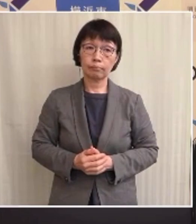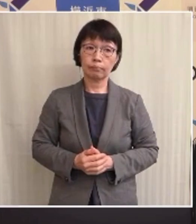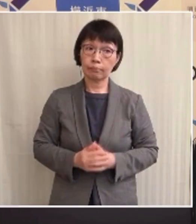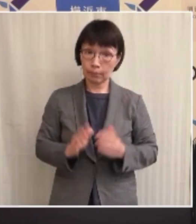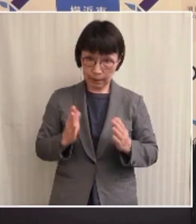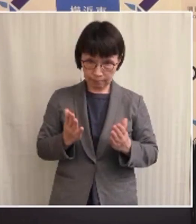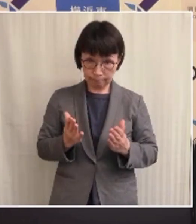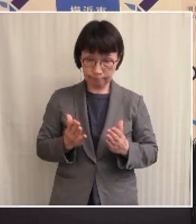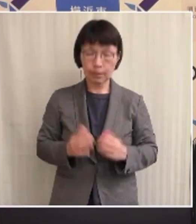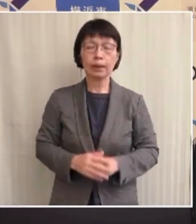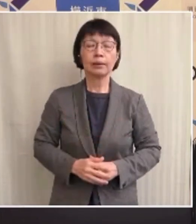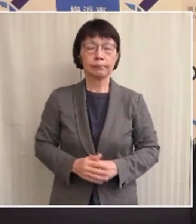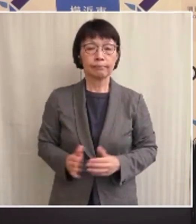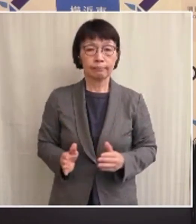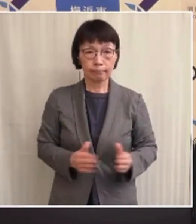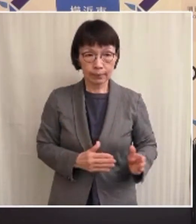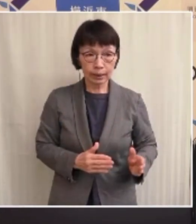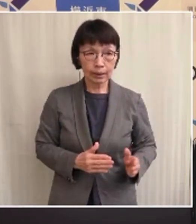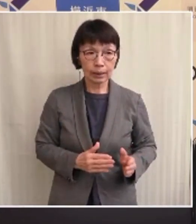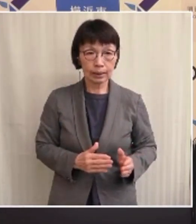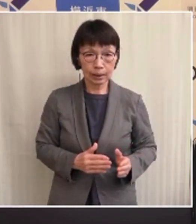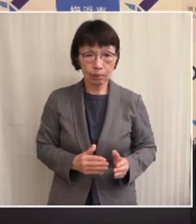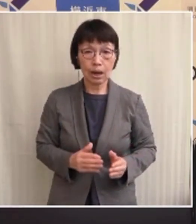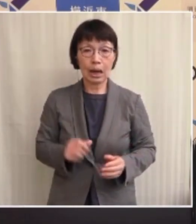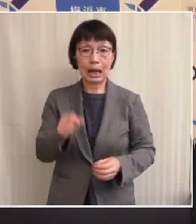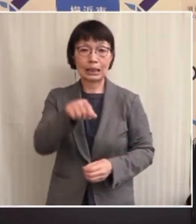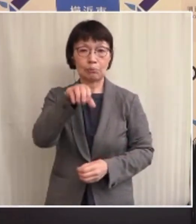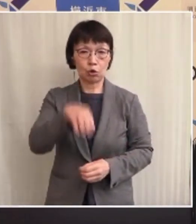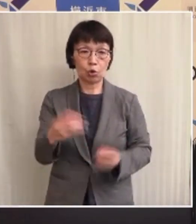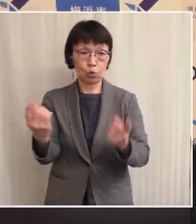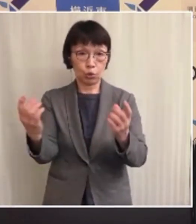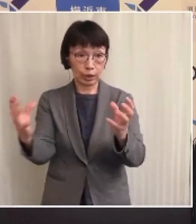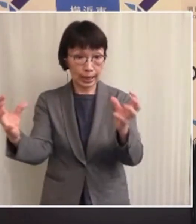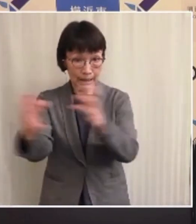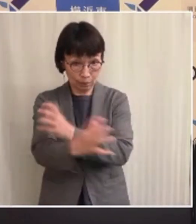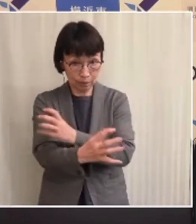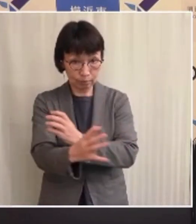よろしいでしょうか。それでは一旦事務局入れ替えります。少々お待ちください。